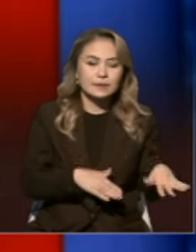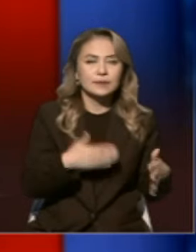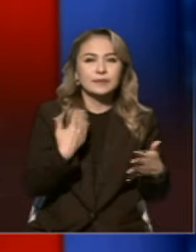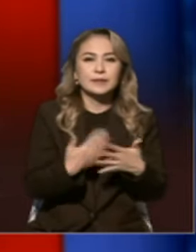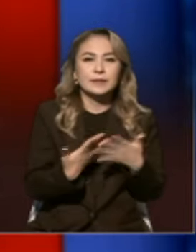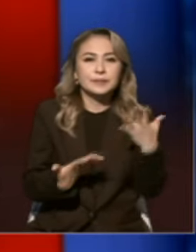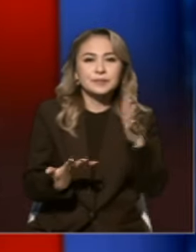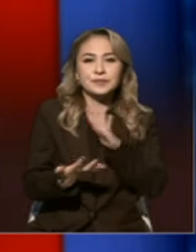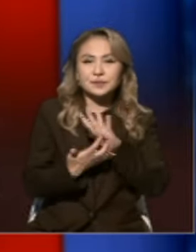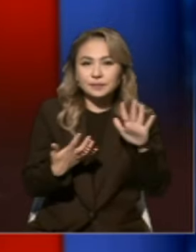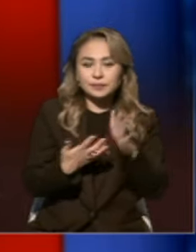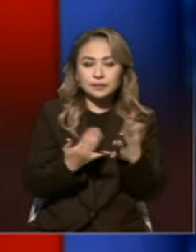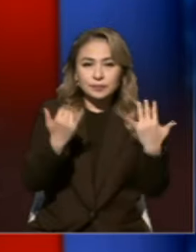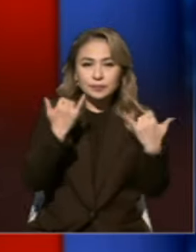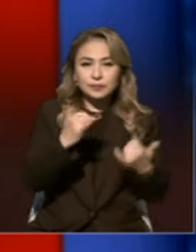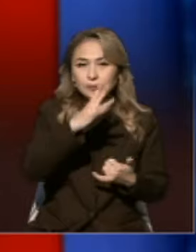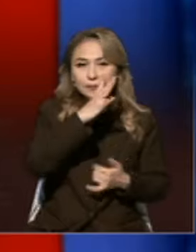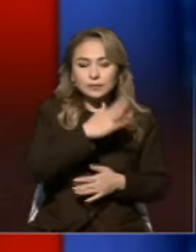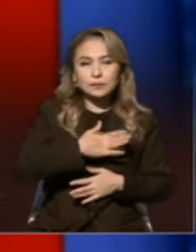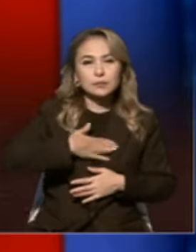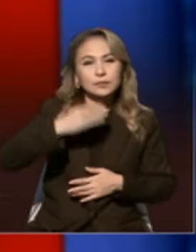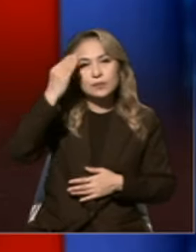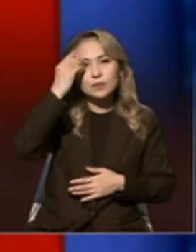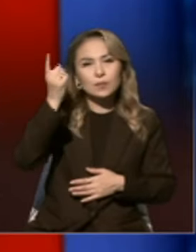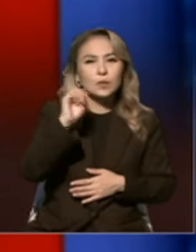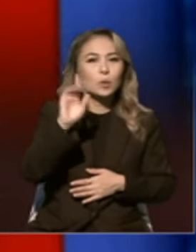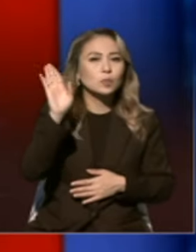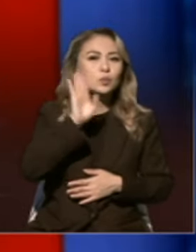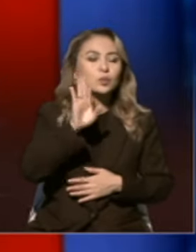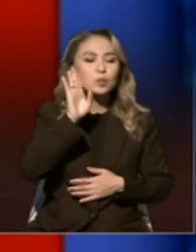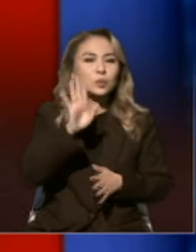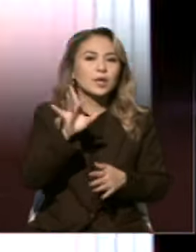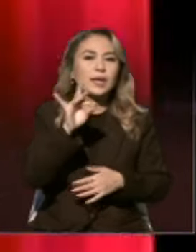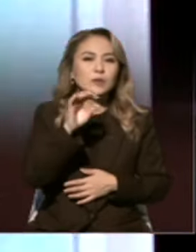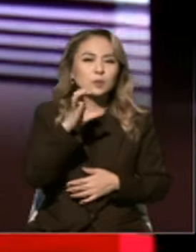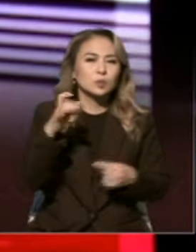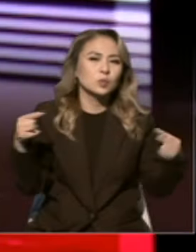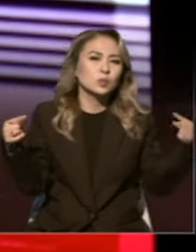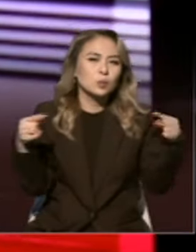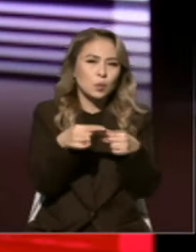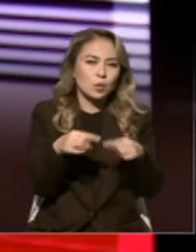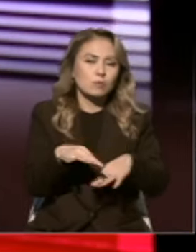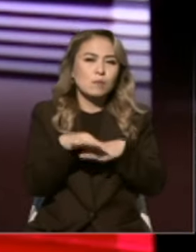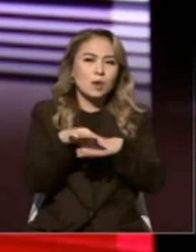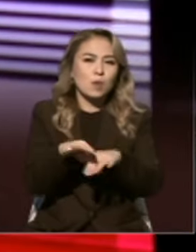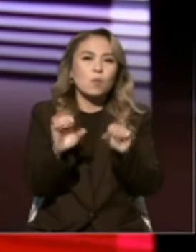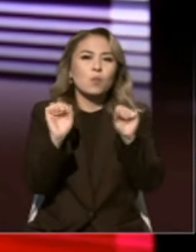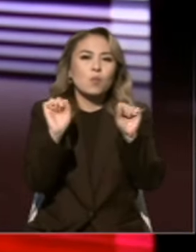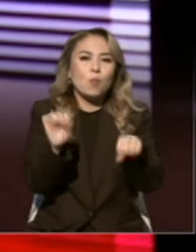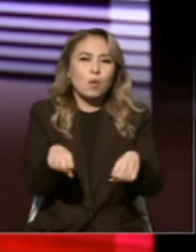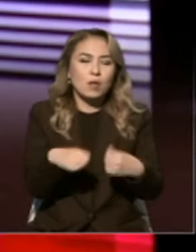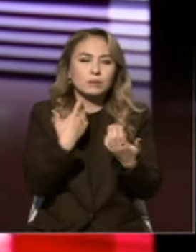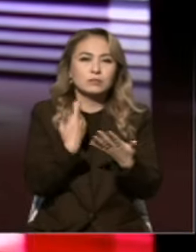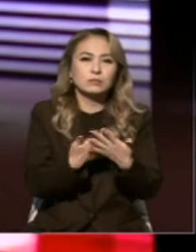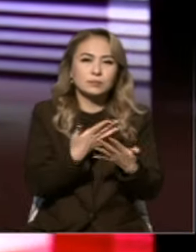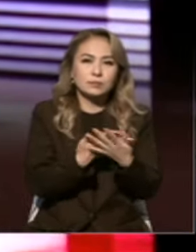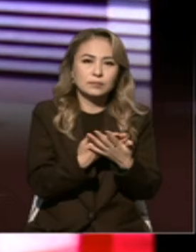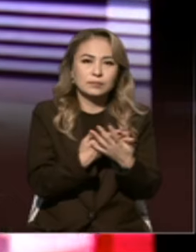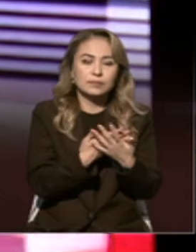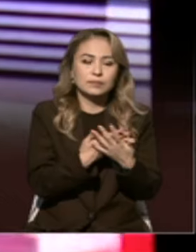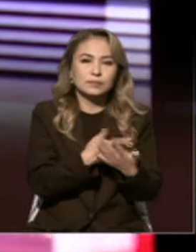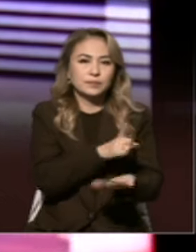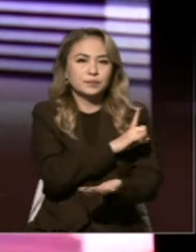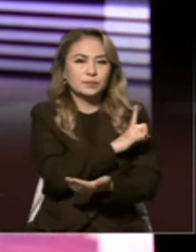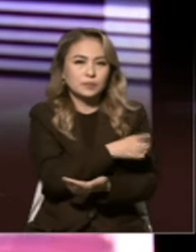аз дейтін болса, дәл қазіргі кезде мен ойлаймын, осы су ресурстары министрлігі оған толық пайдаланатын мүмкіндігі бар. Тіпті жаңағыдай қақтан ақшаны алса